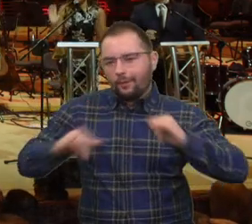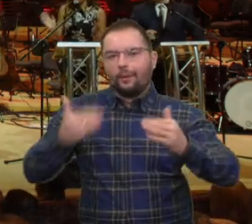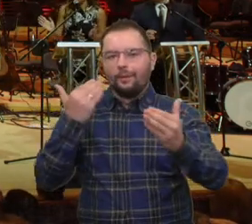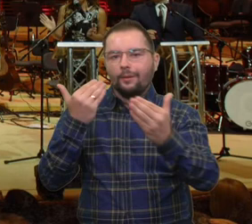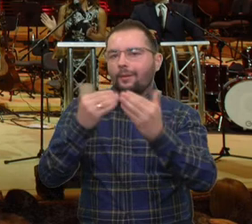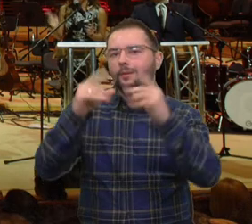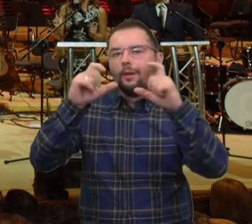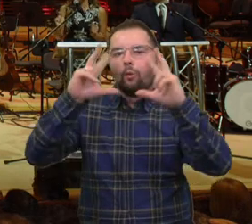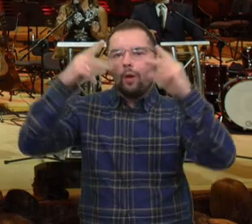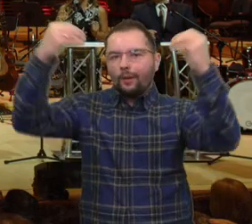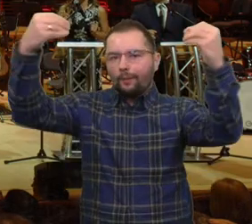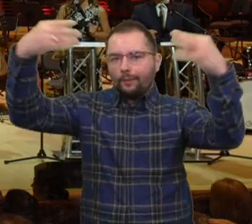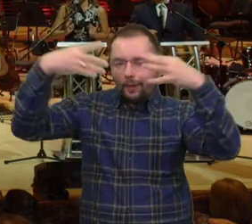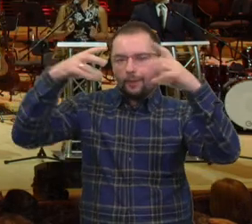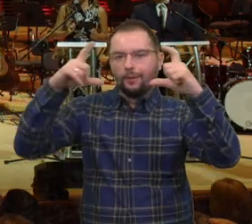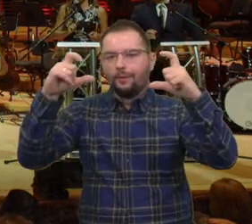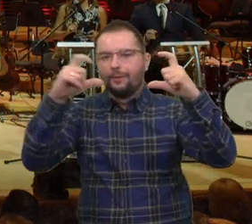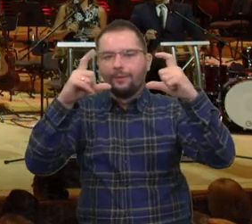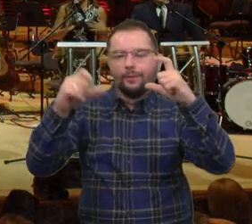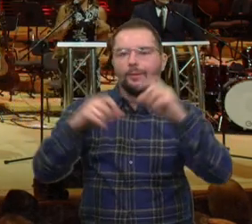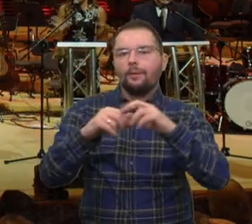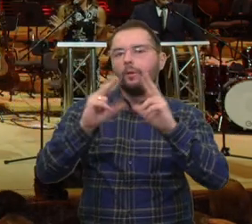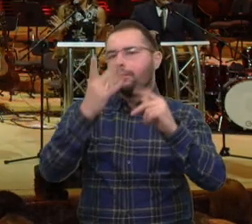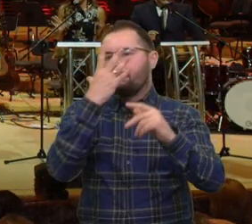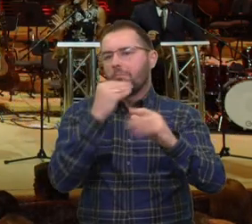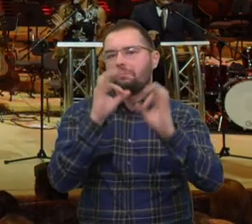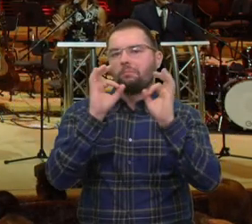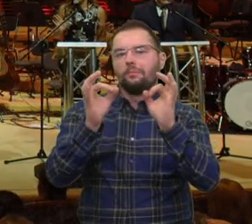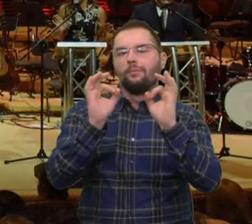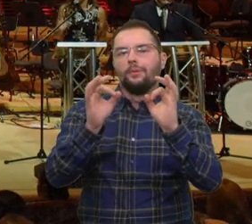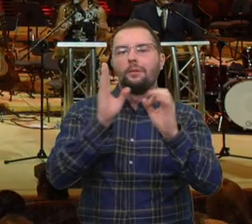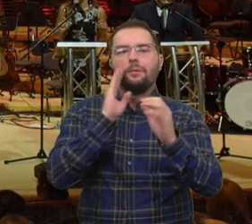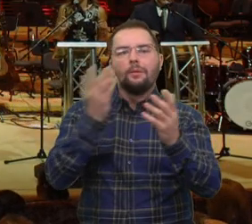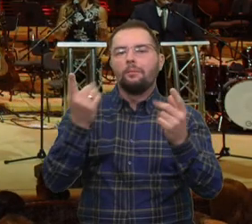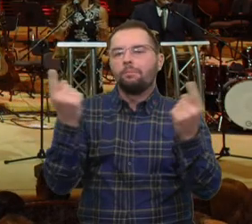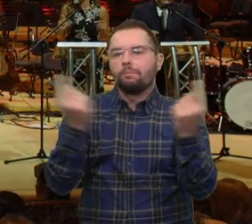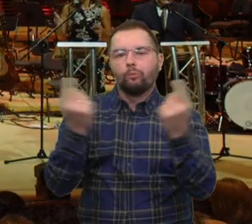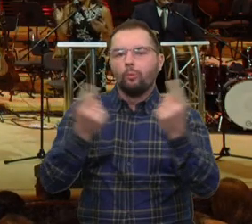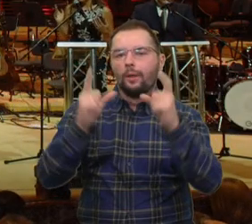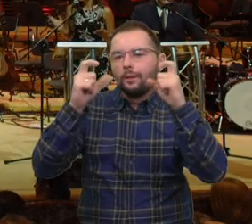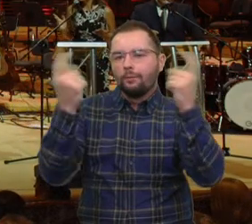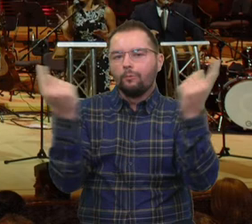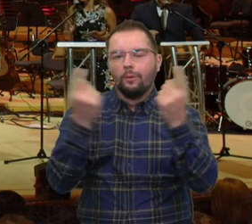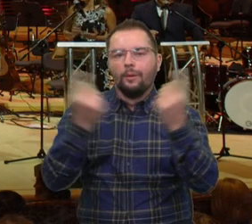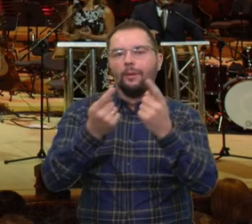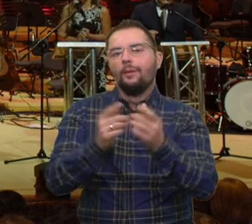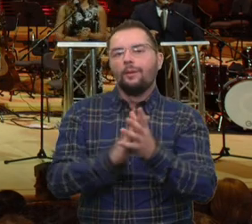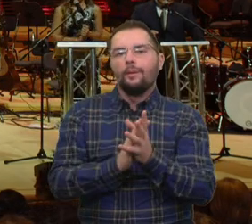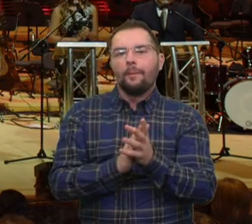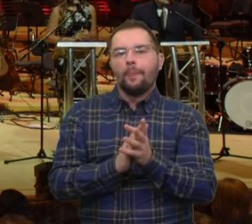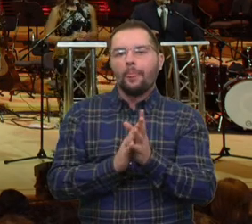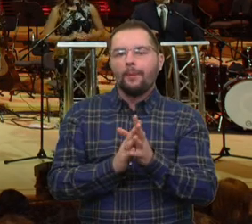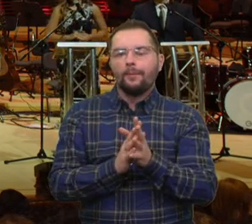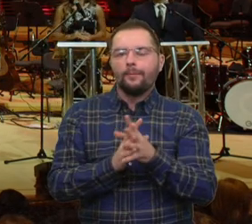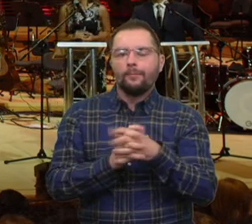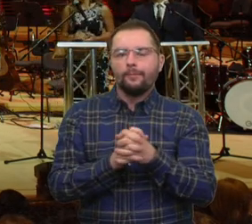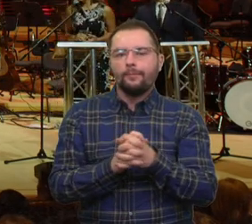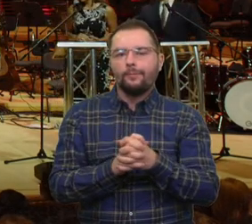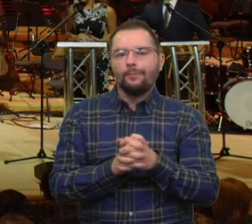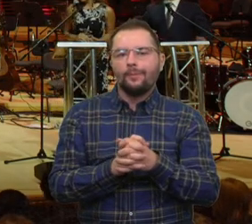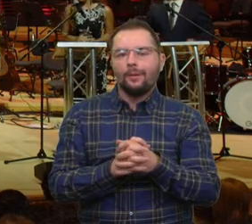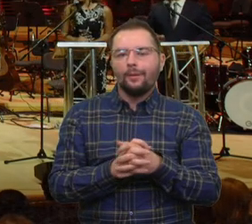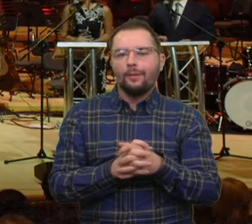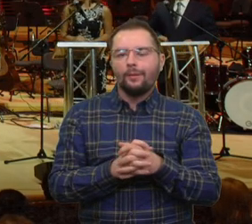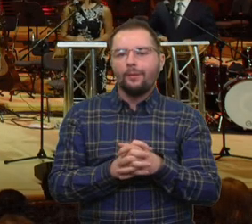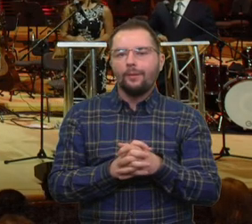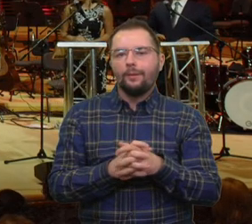żeby to światło na Państwa tutaj pięknie padało, żeby to zdjęcie wyszło najlepiej jak może. A z tymi statuetkami z pewnością tak